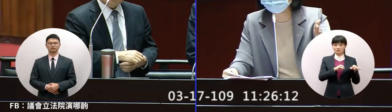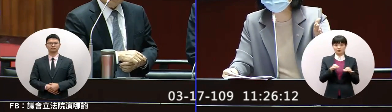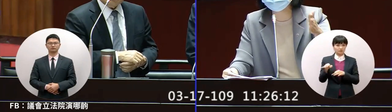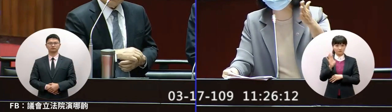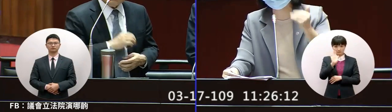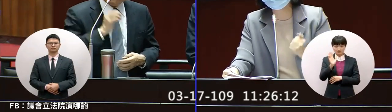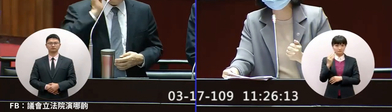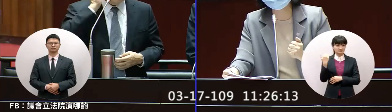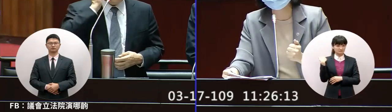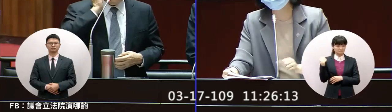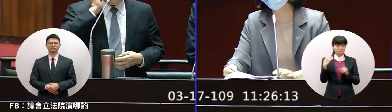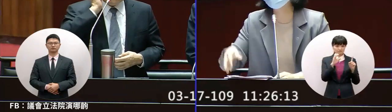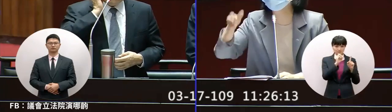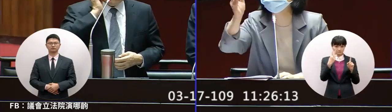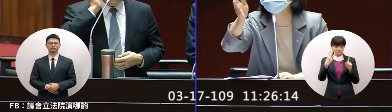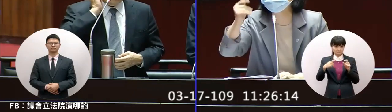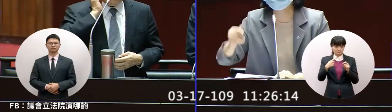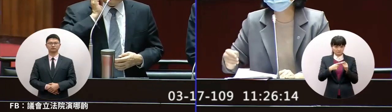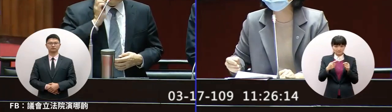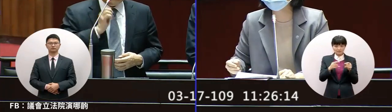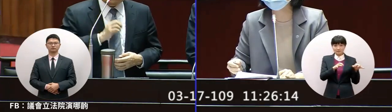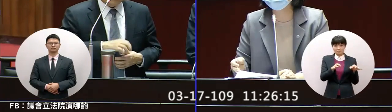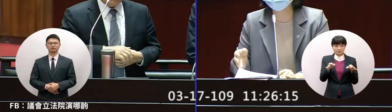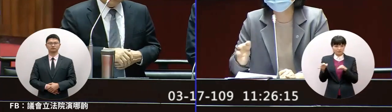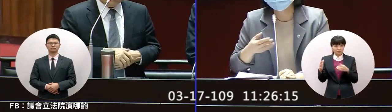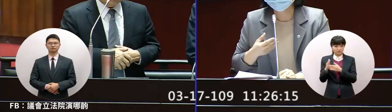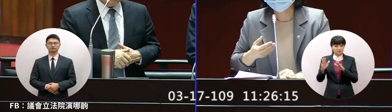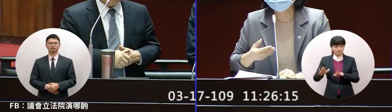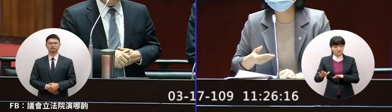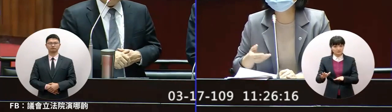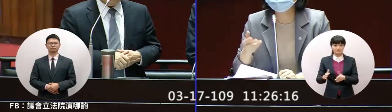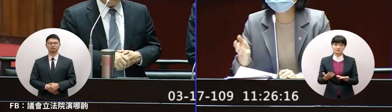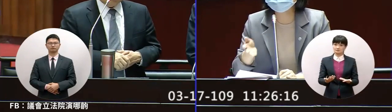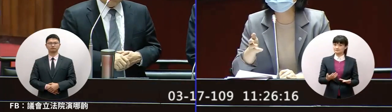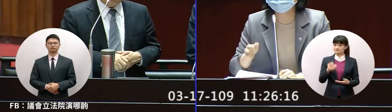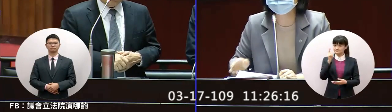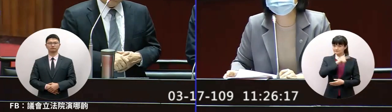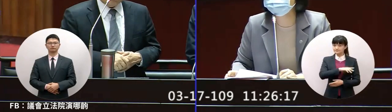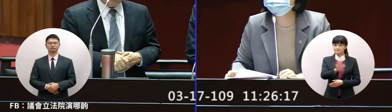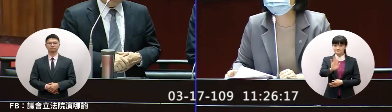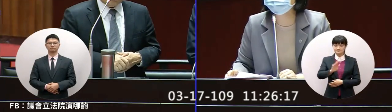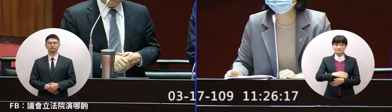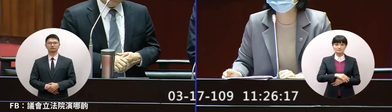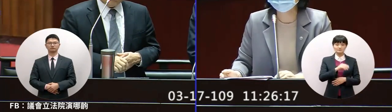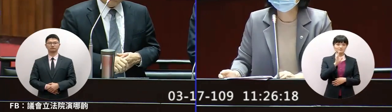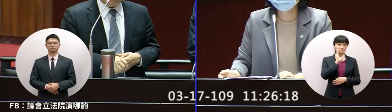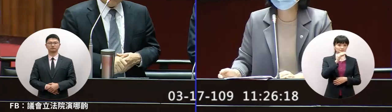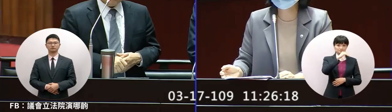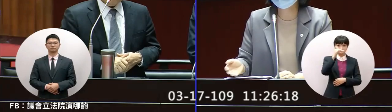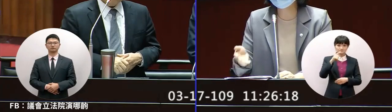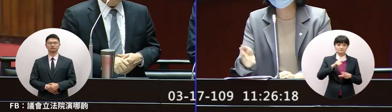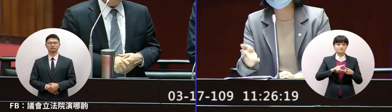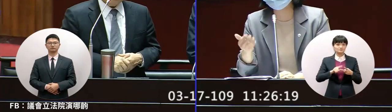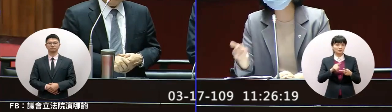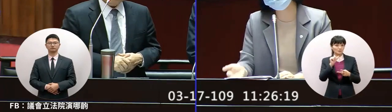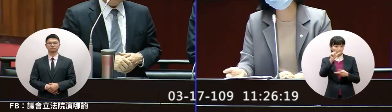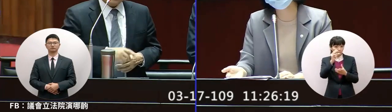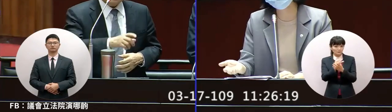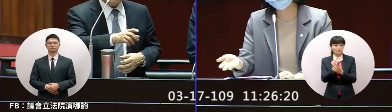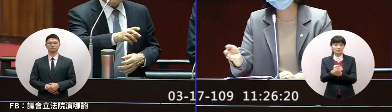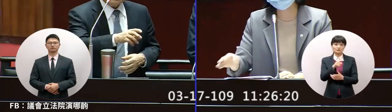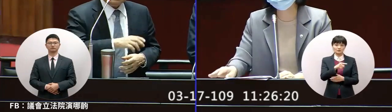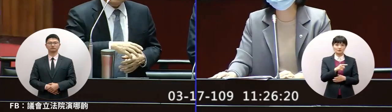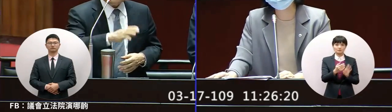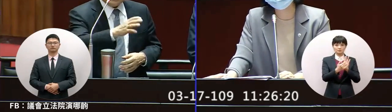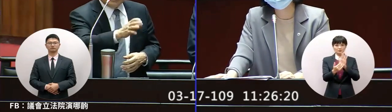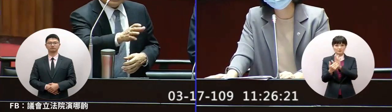对103年拖到即马，连八里都有轻轨啊，一个泰山五股无轻轨，这个不能过，这